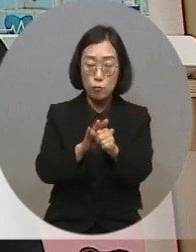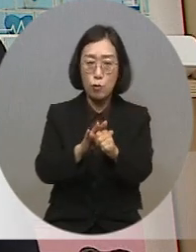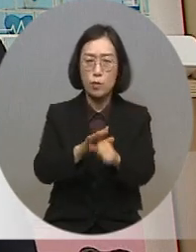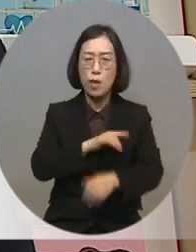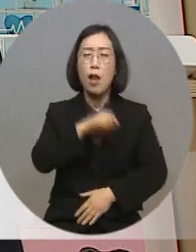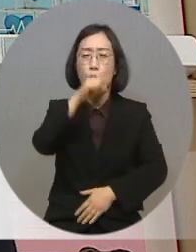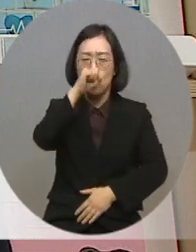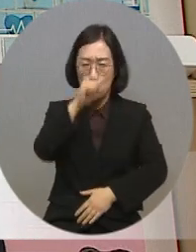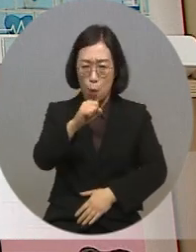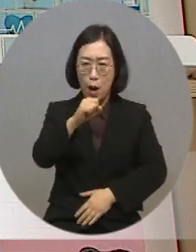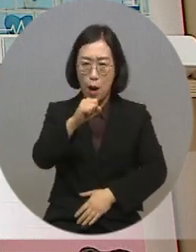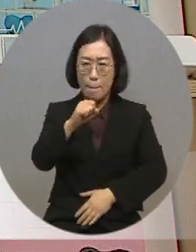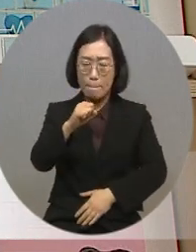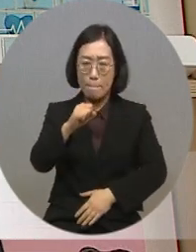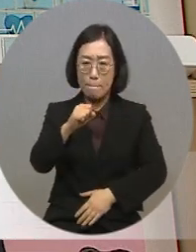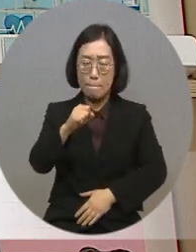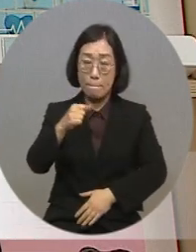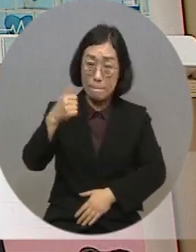최고라 여겨져서